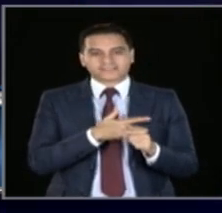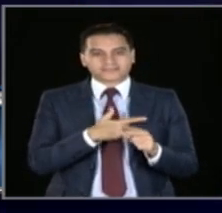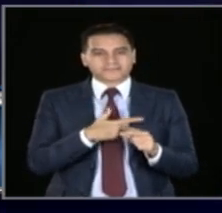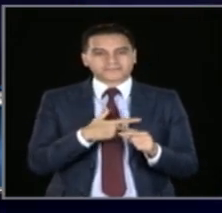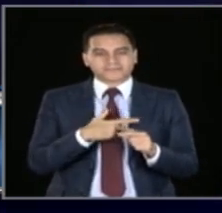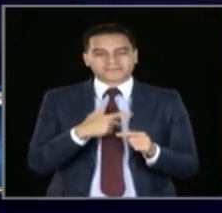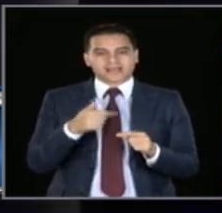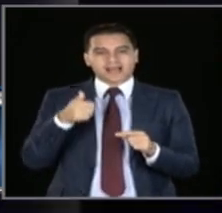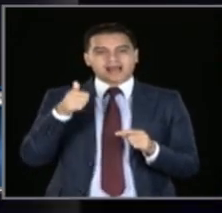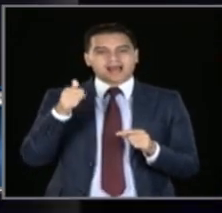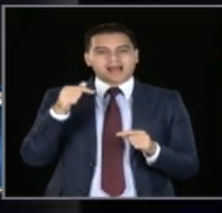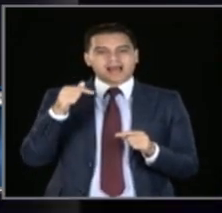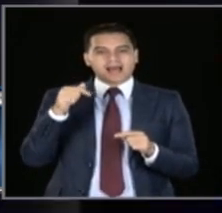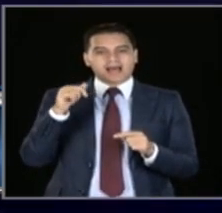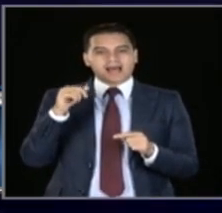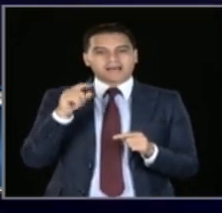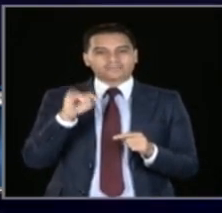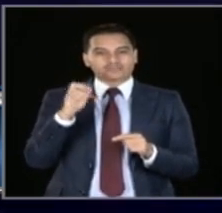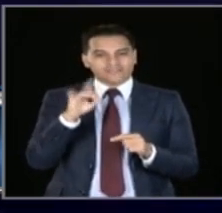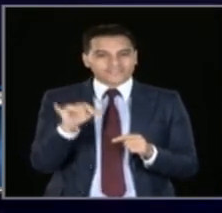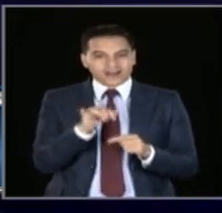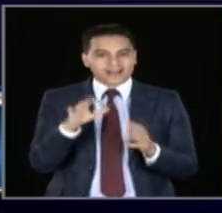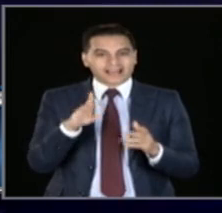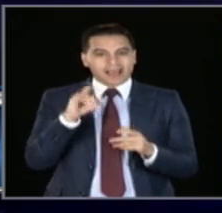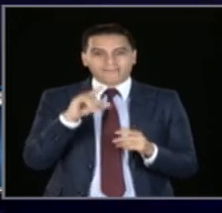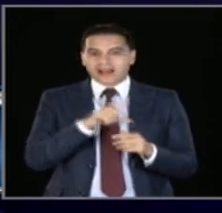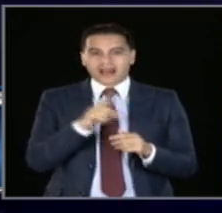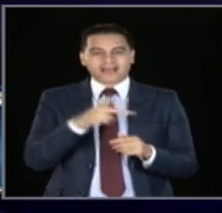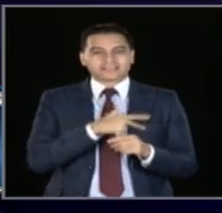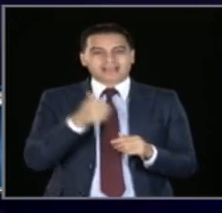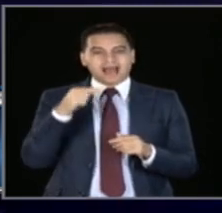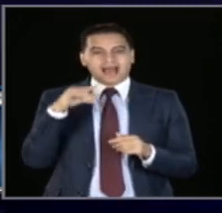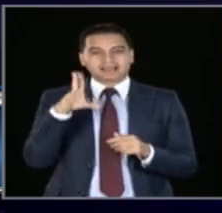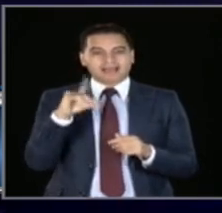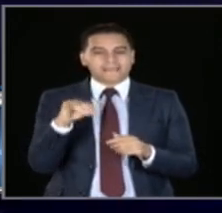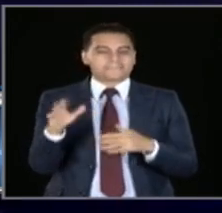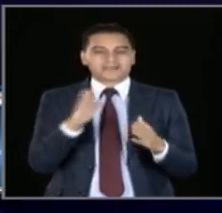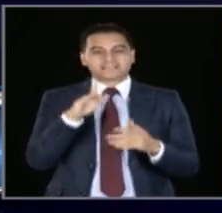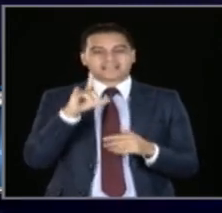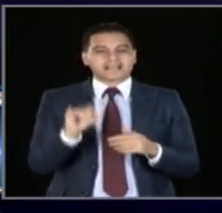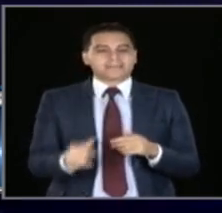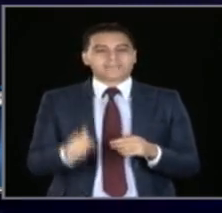مين بقى حد عارف مصطفى كامل لا ادهم سليمان